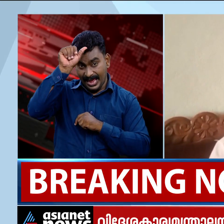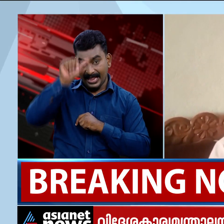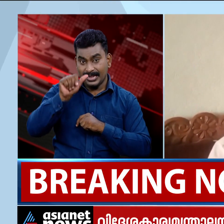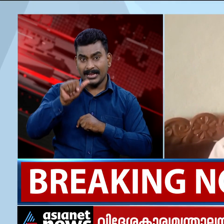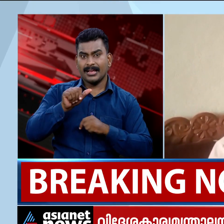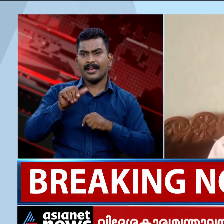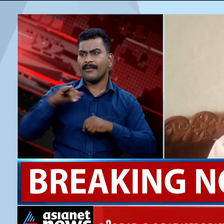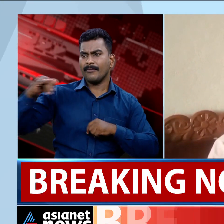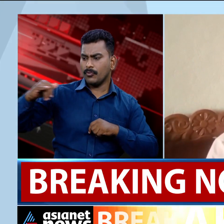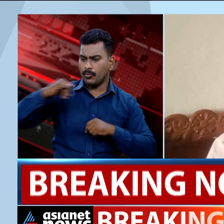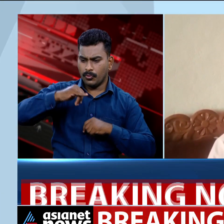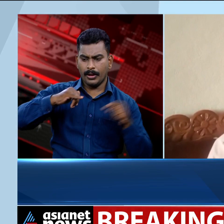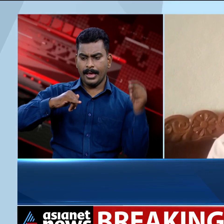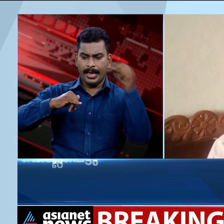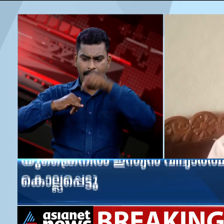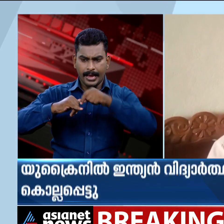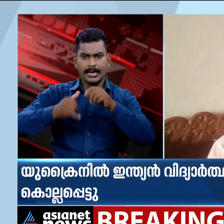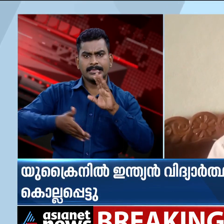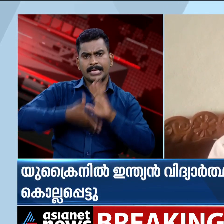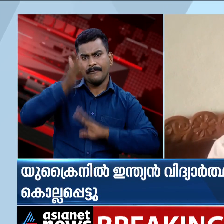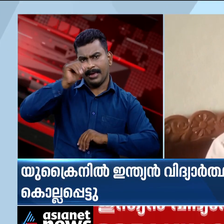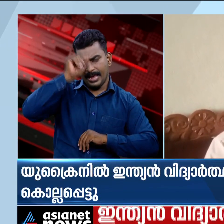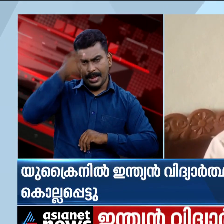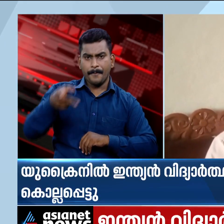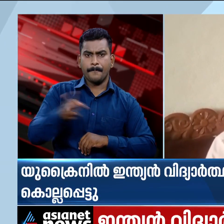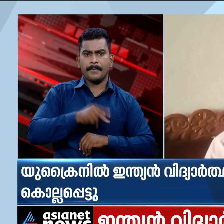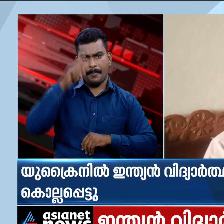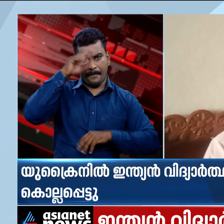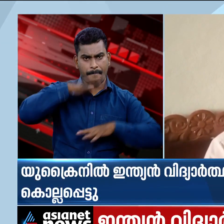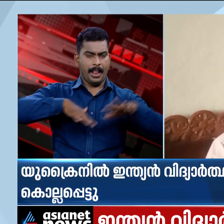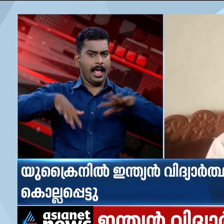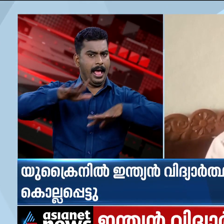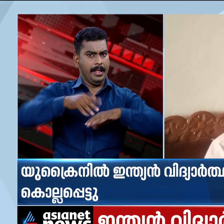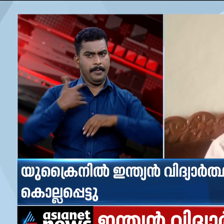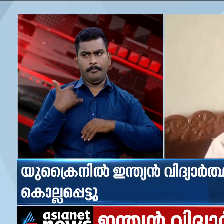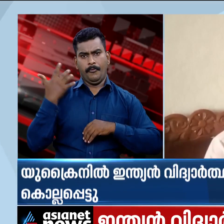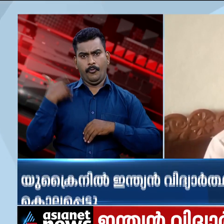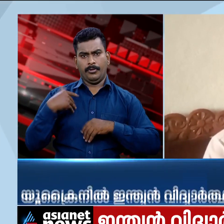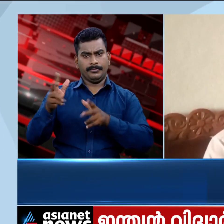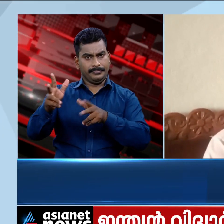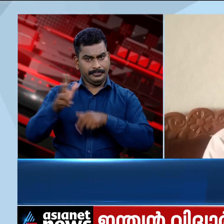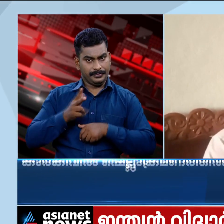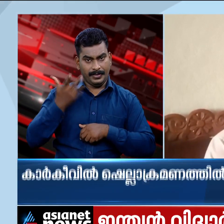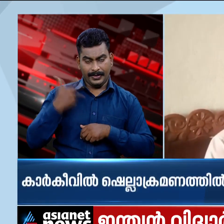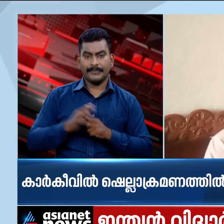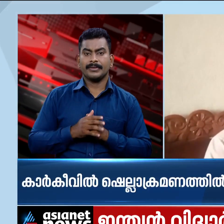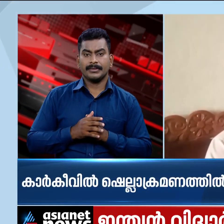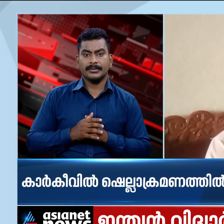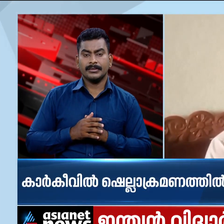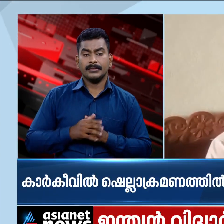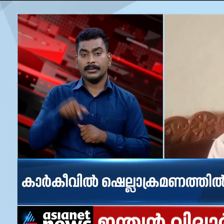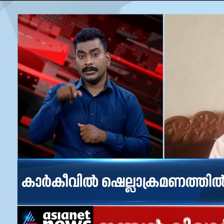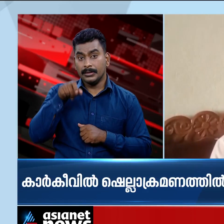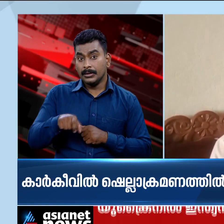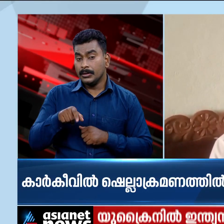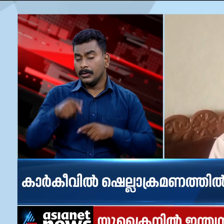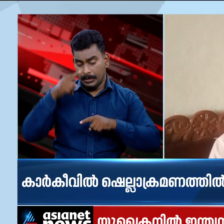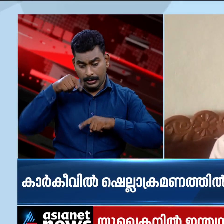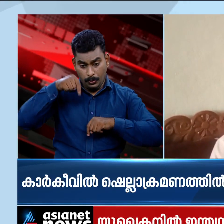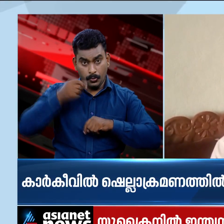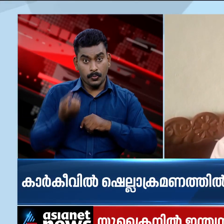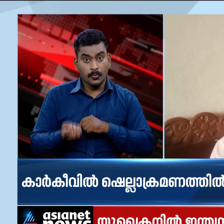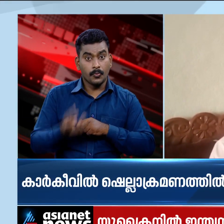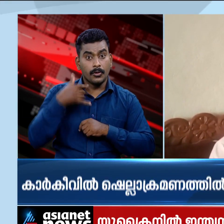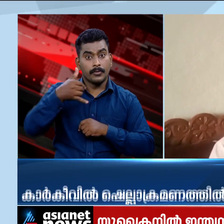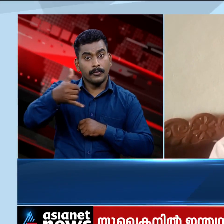ಅಲ್ಲಿಂದ ಲಿಫ್ಟ್ ಆಗಿ ಬರ್ತೇವೆ ಅಂತೇಳಿ ಹೇಳಿದ್ದಾಳೆ. ಇವಾಗ ನಾವು ಮುಂಜಾನೆ 11 ಸುಮಾರು ಈಗ ಹಚ್ಚಿದ್ರ